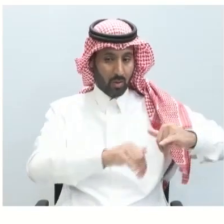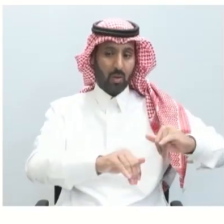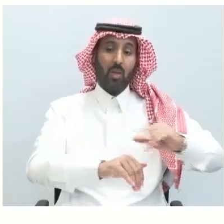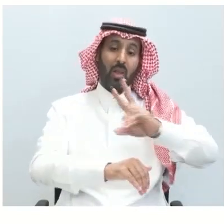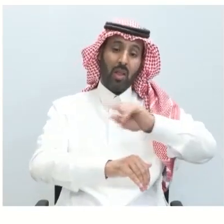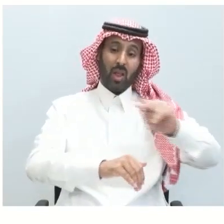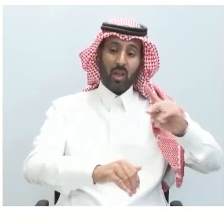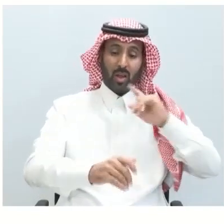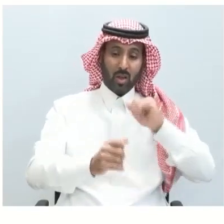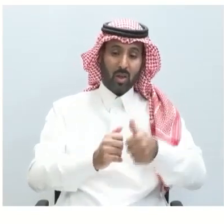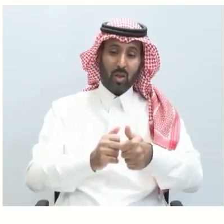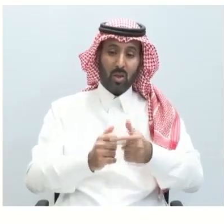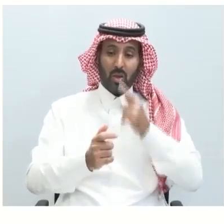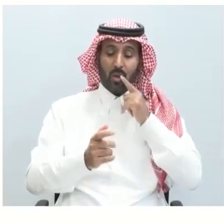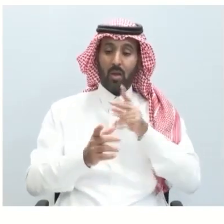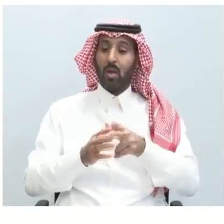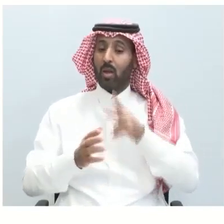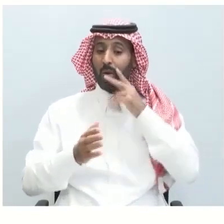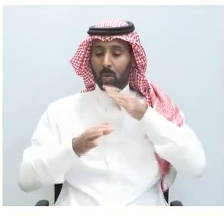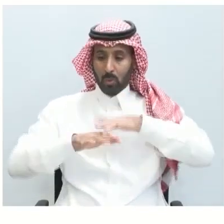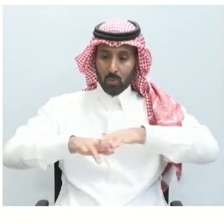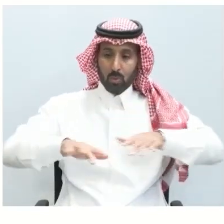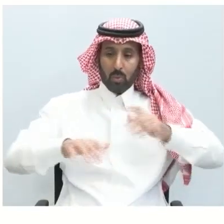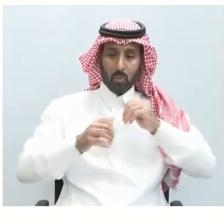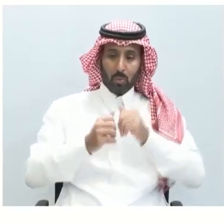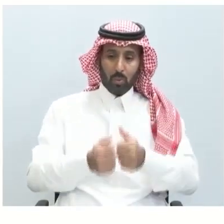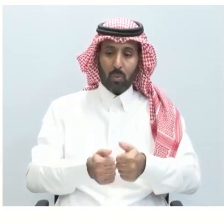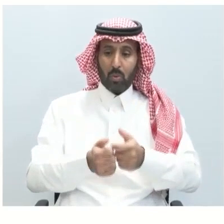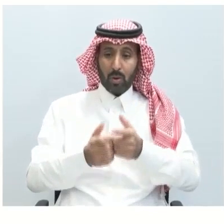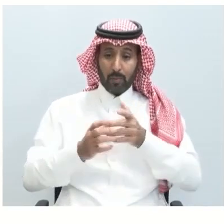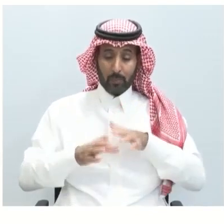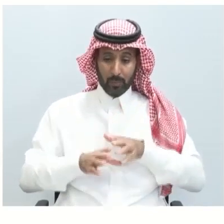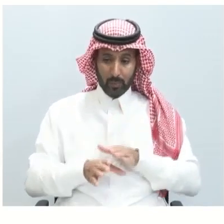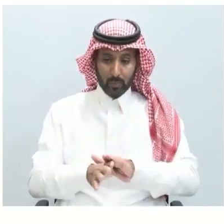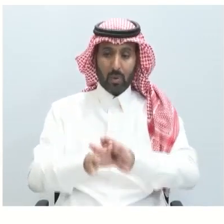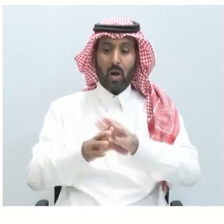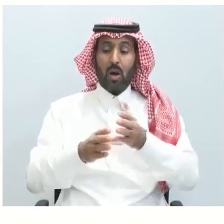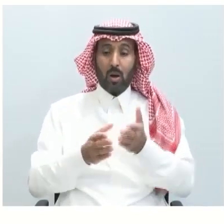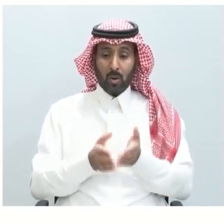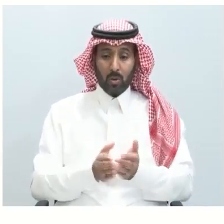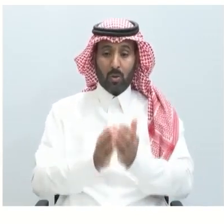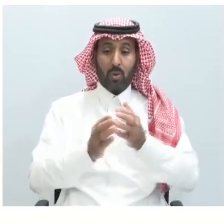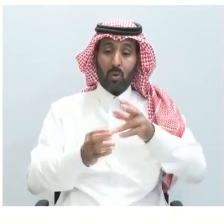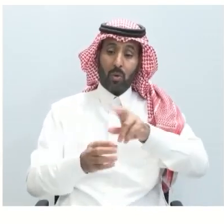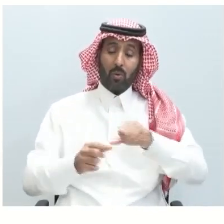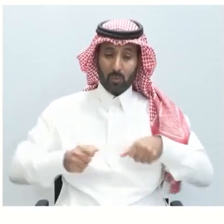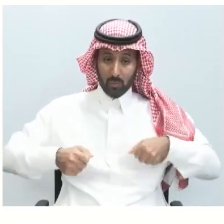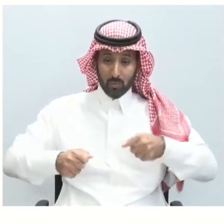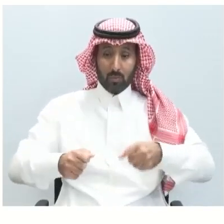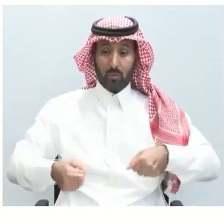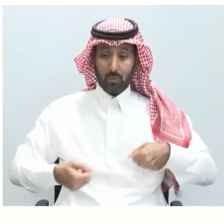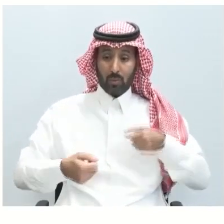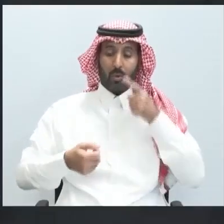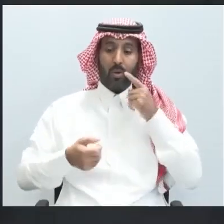نفسها التي يدفع بها التيار القارب نحو الطرف الاخر هو يجدف